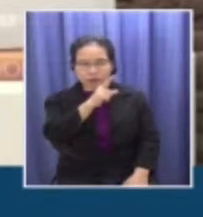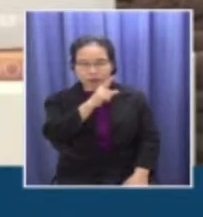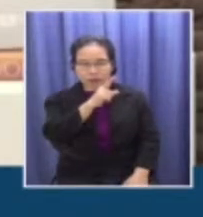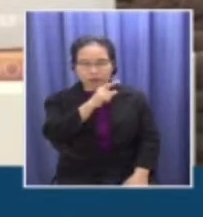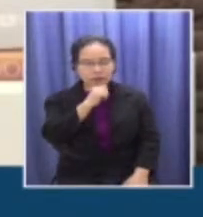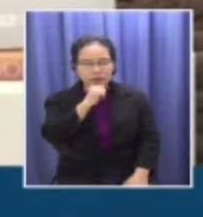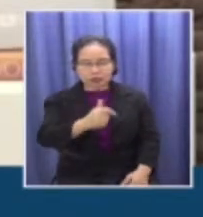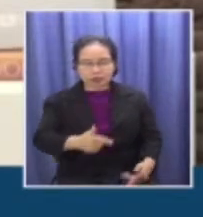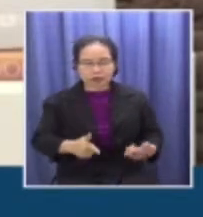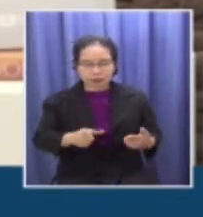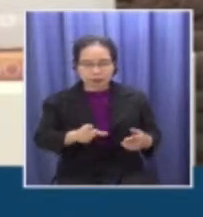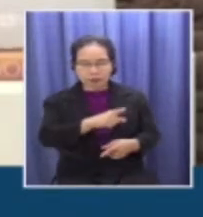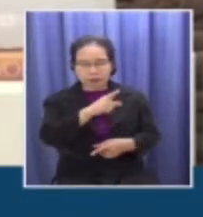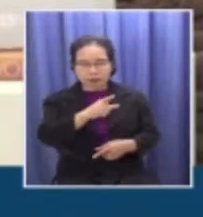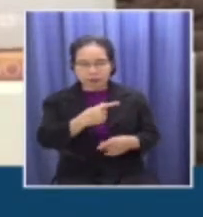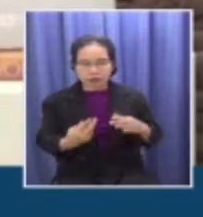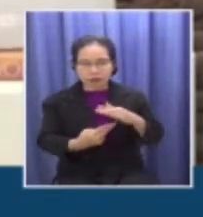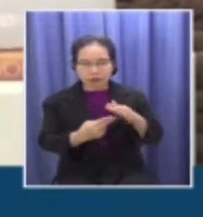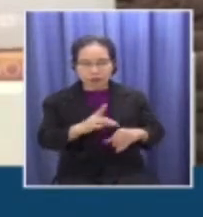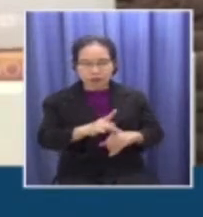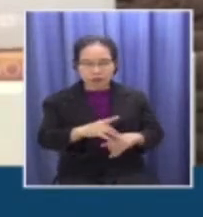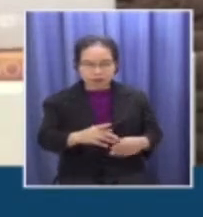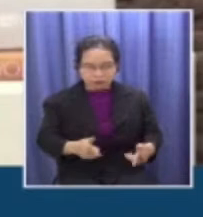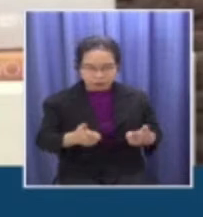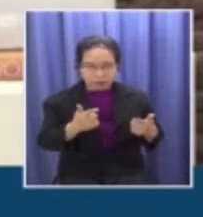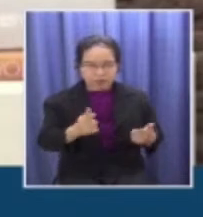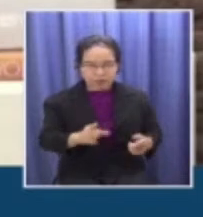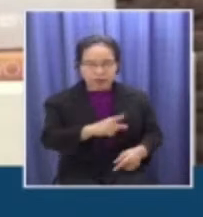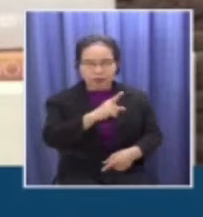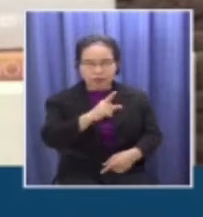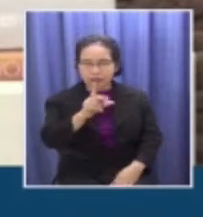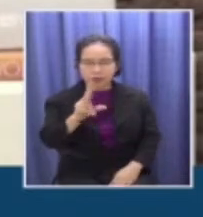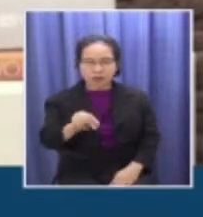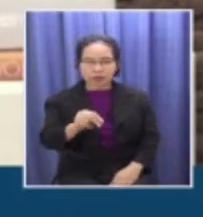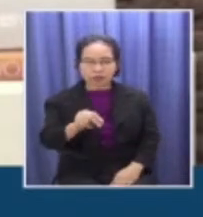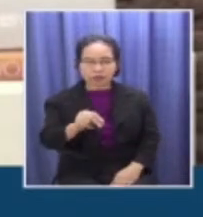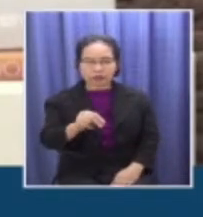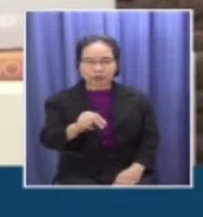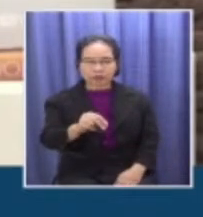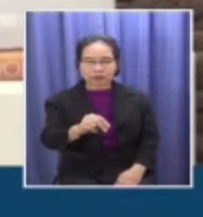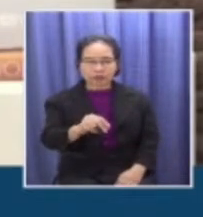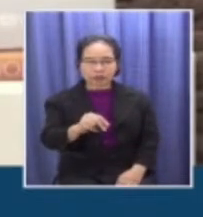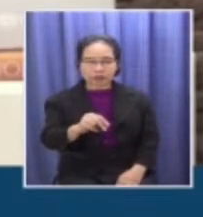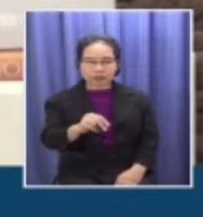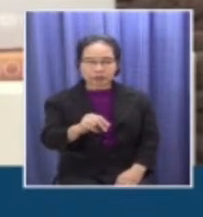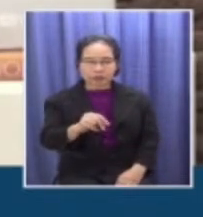ɛfiri sɛ asomafoɔ nnwuma no mu no Onyankopɔn abɔ onipa sɛ